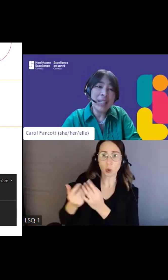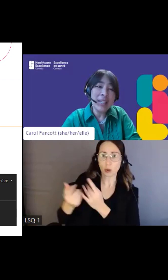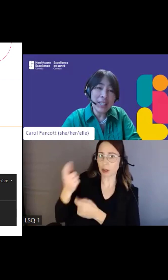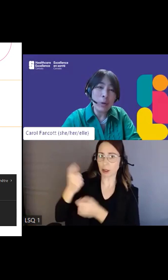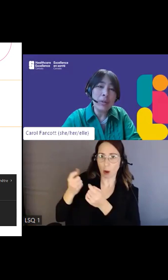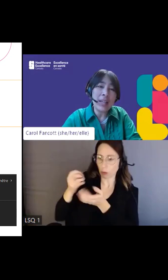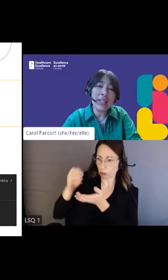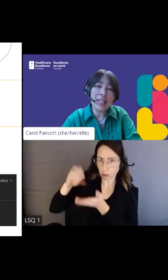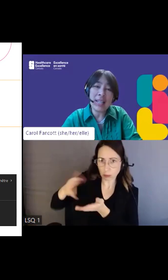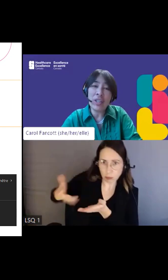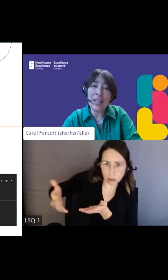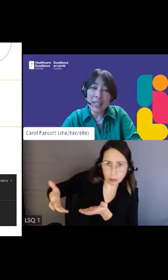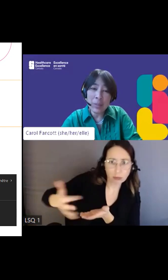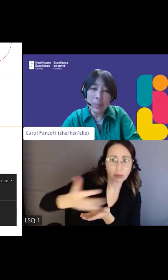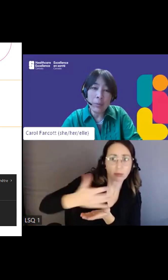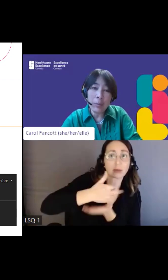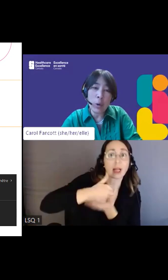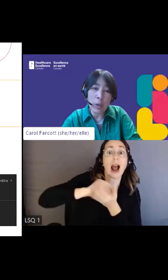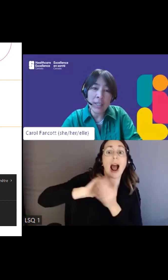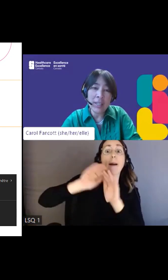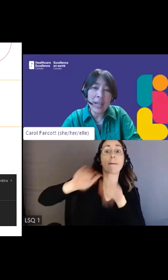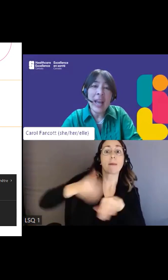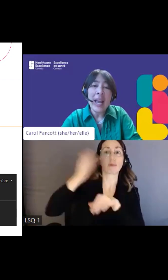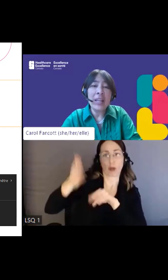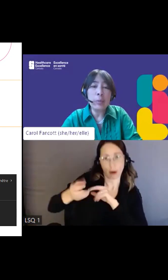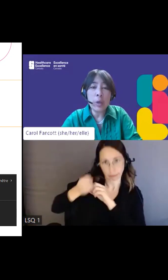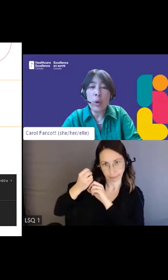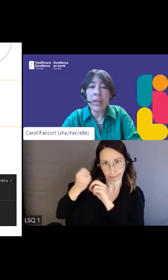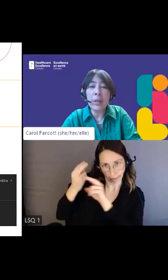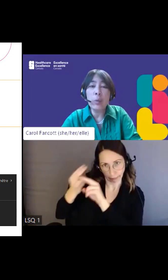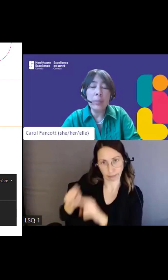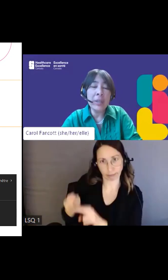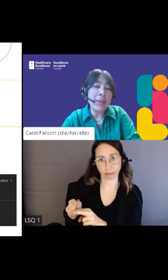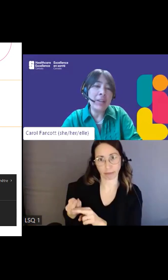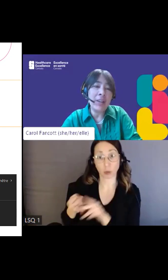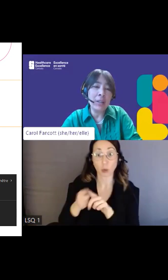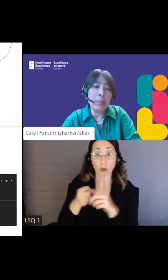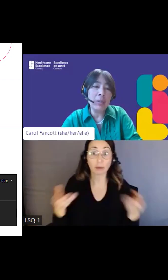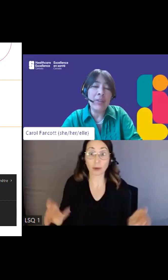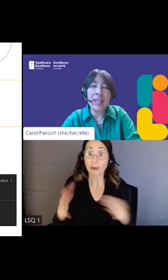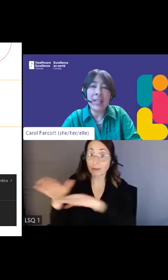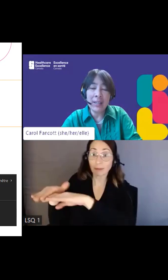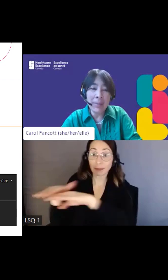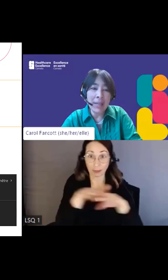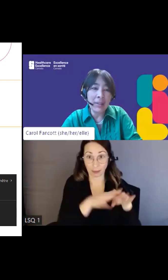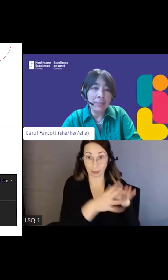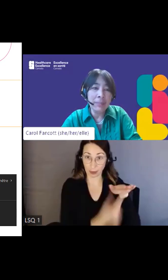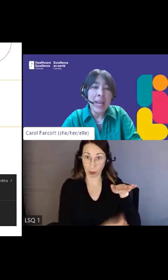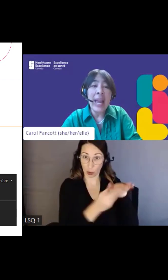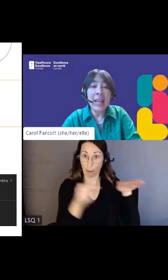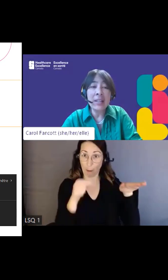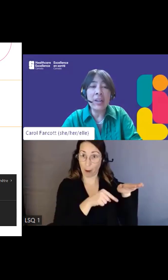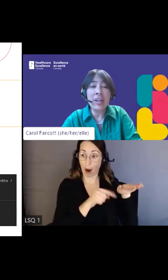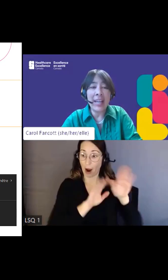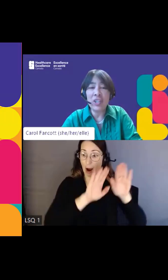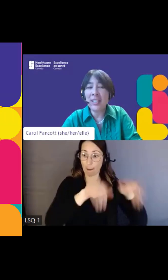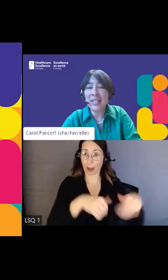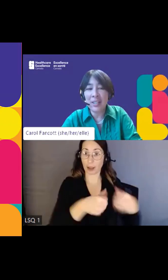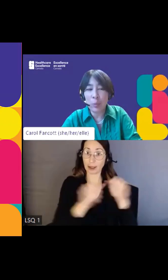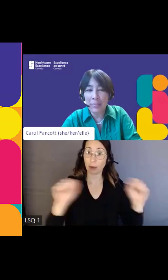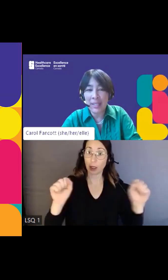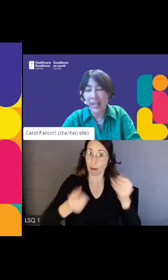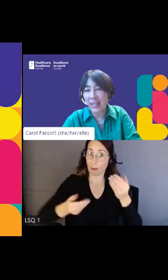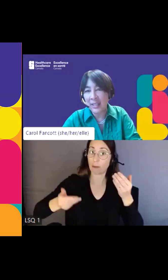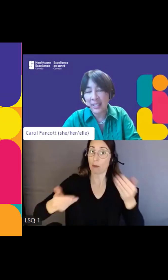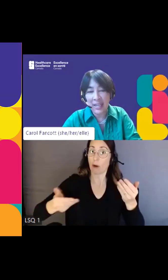que cette séance est enregistrée et que cet enregistrement sera disponible par courrier électronique ainsi que sur le